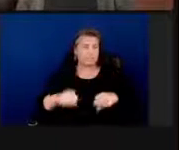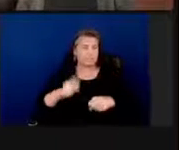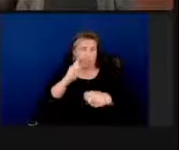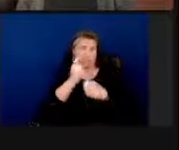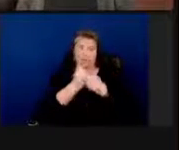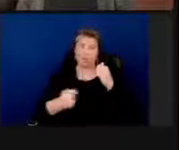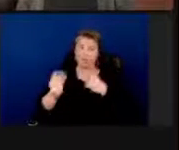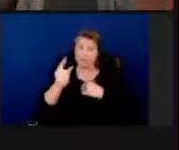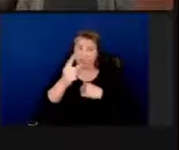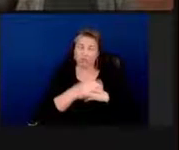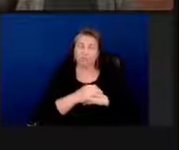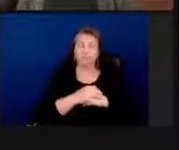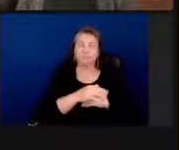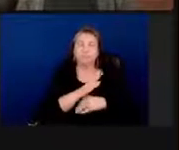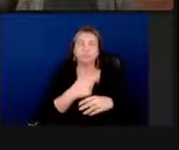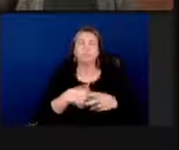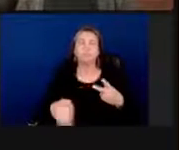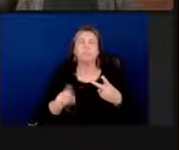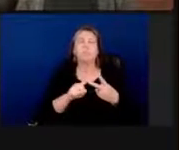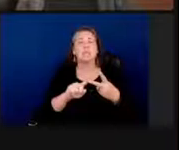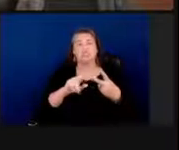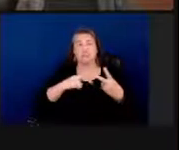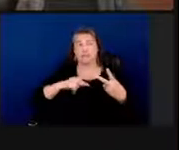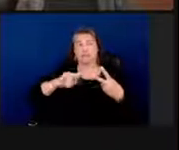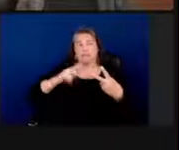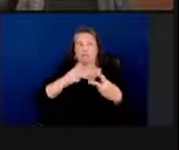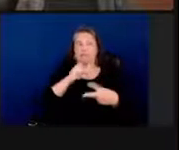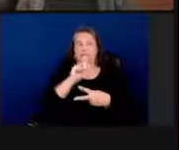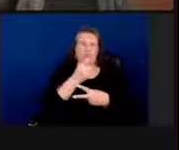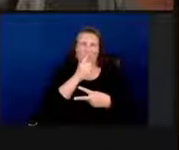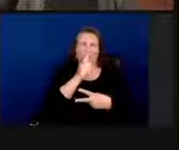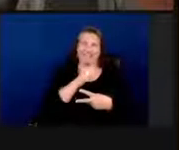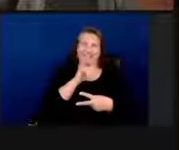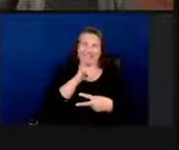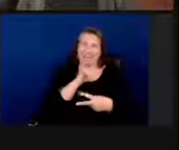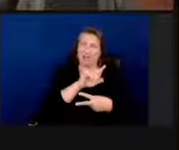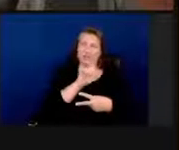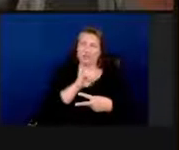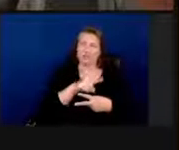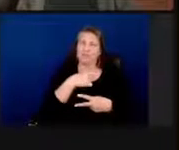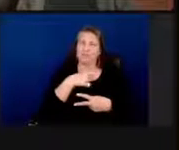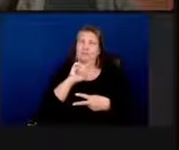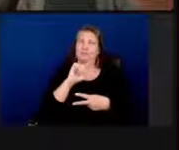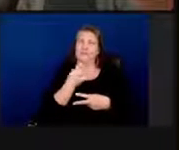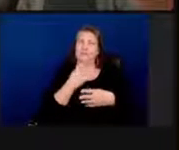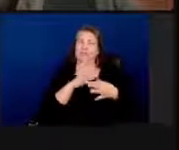النظام الجديد في العام المقبل؟ السؤال الثاني الذي سأطرحه